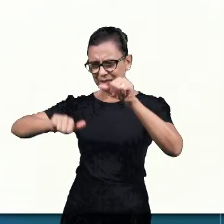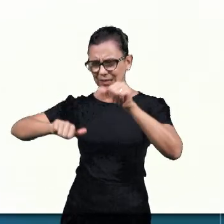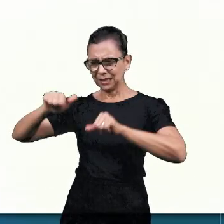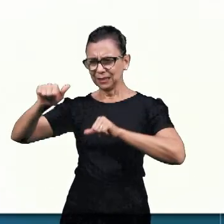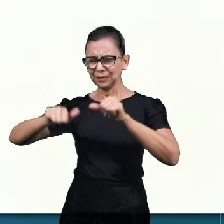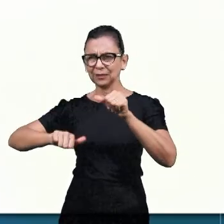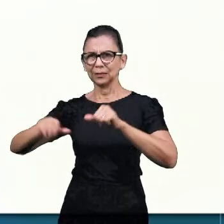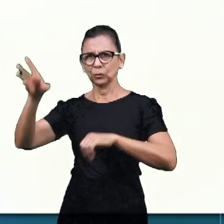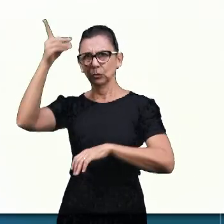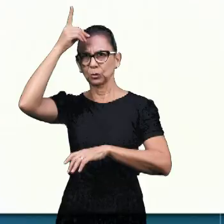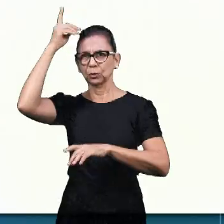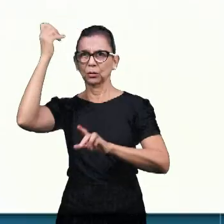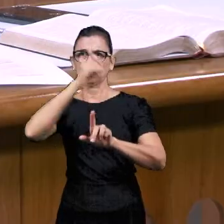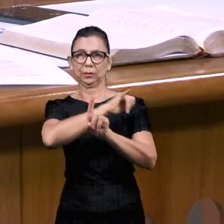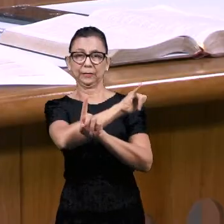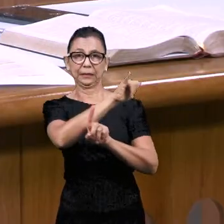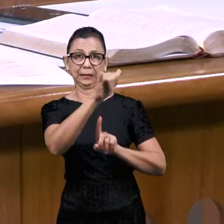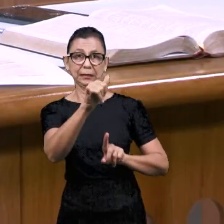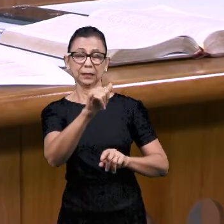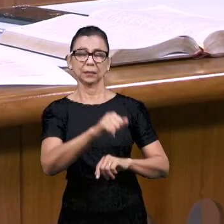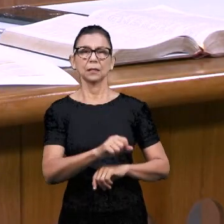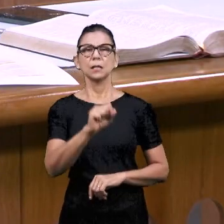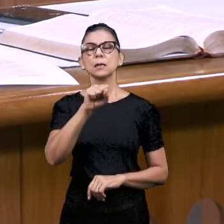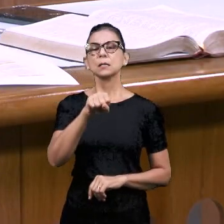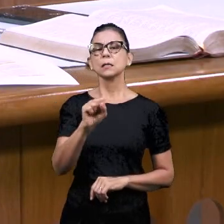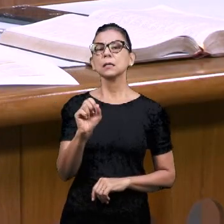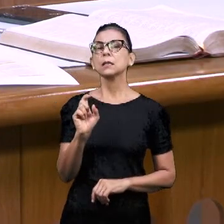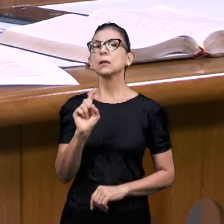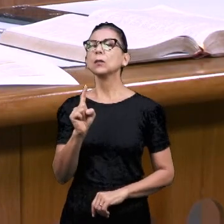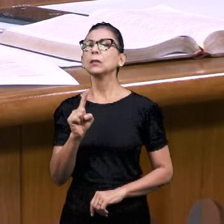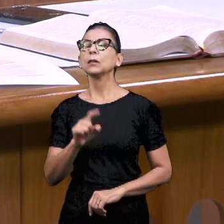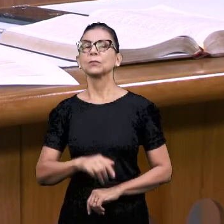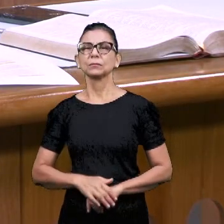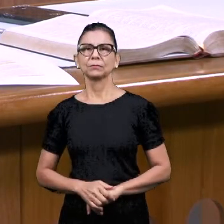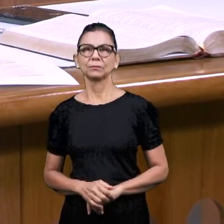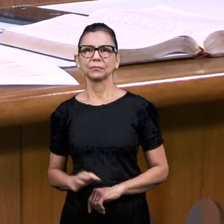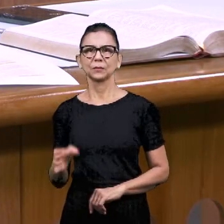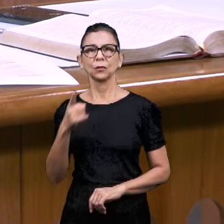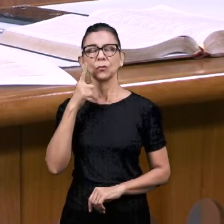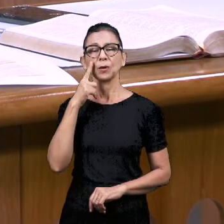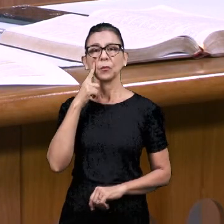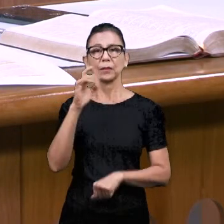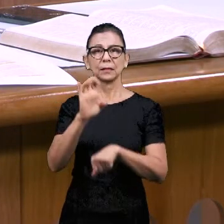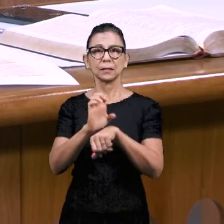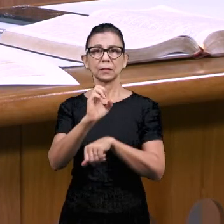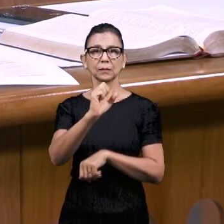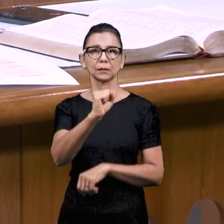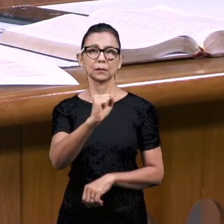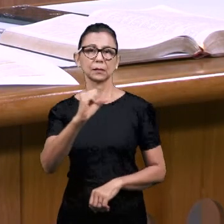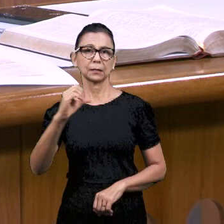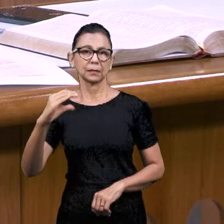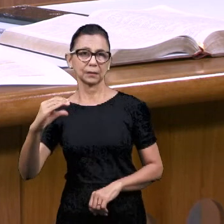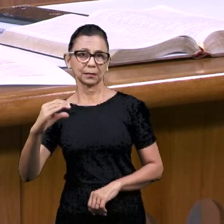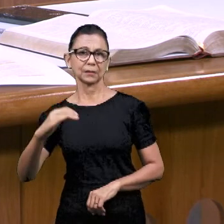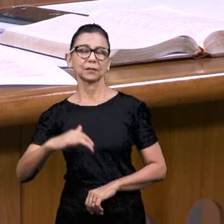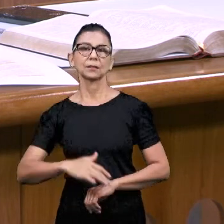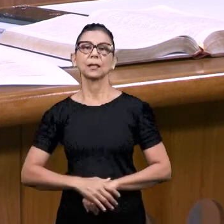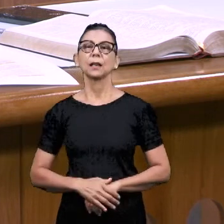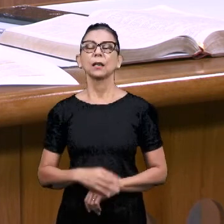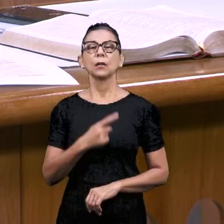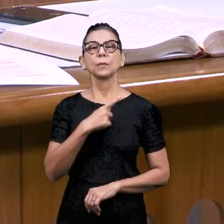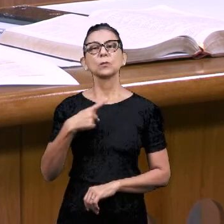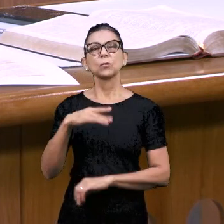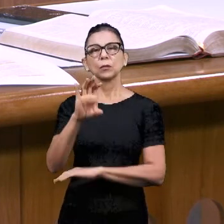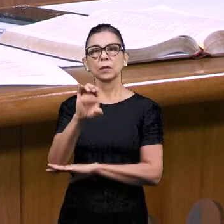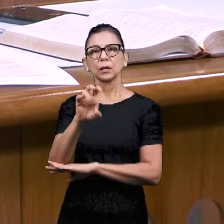oui ou non? Celui qui va donner la réponse, c'est de Santa Catarina, Eduardo Gomes. Eduardo, c'est